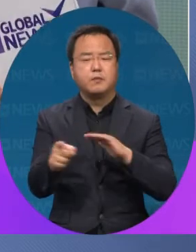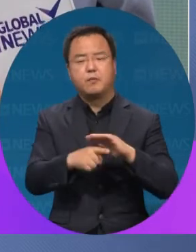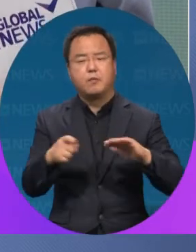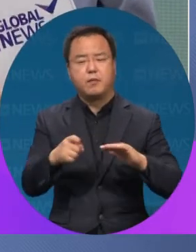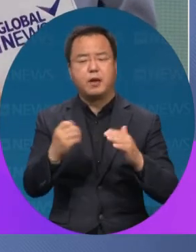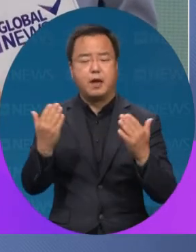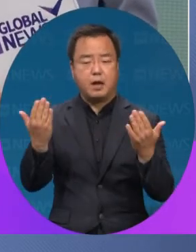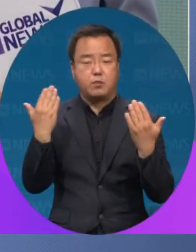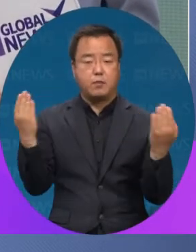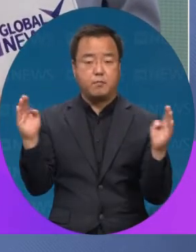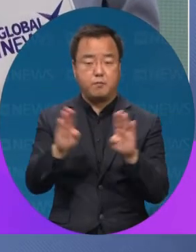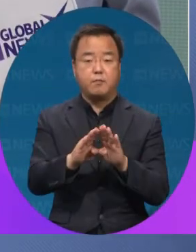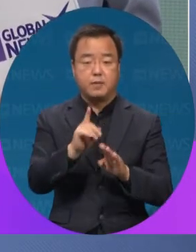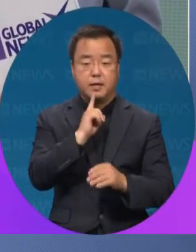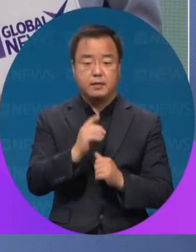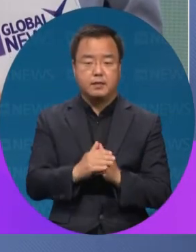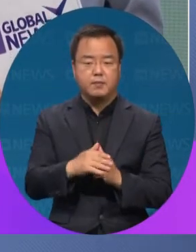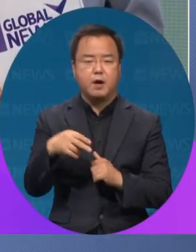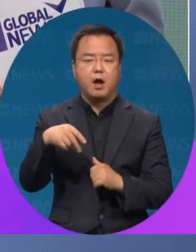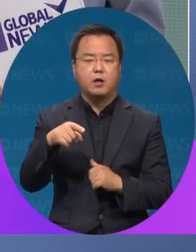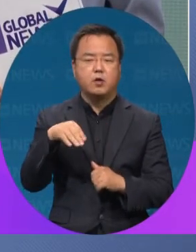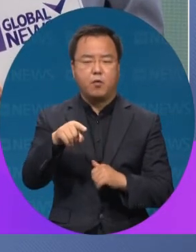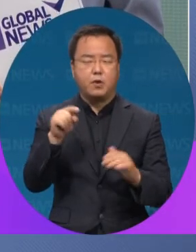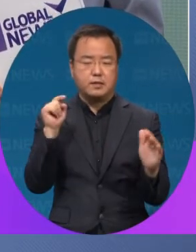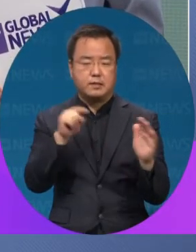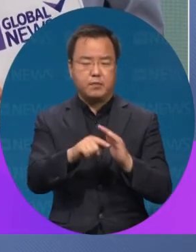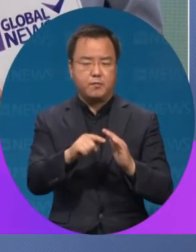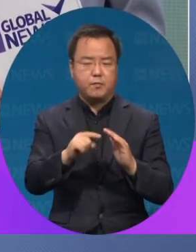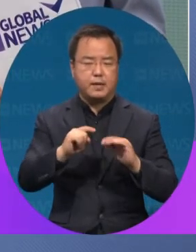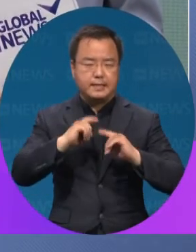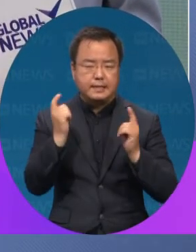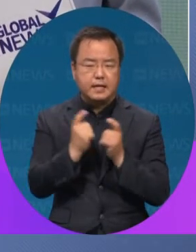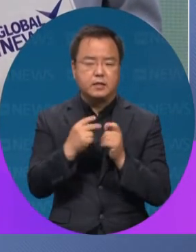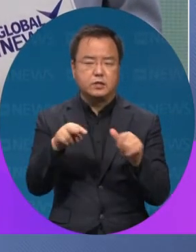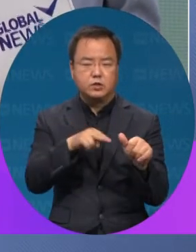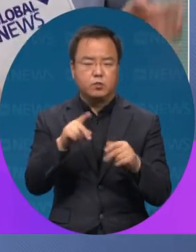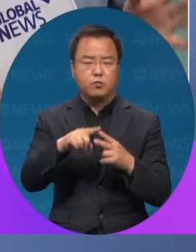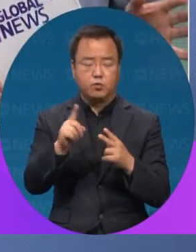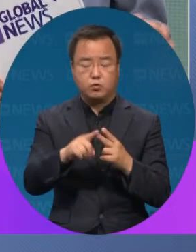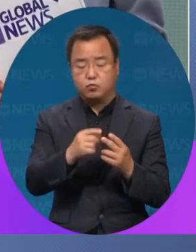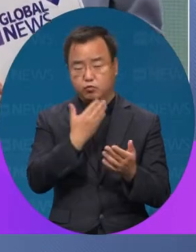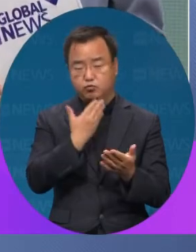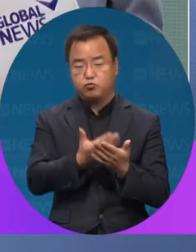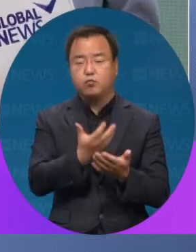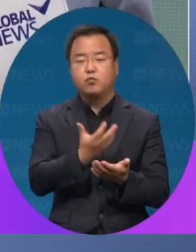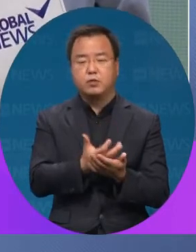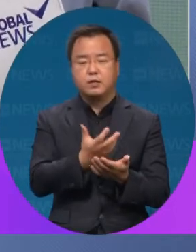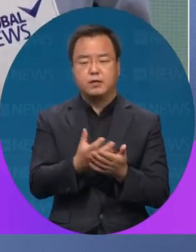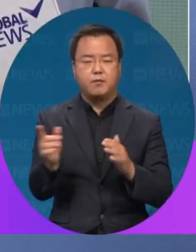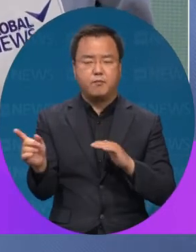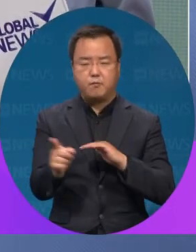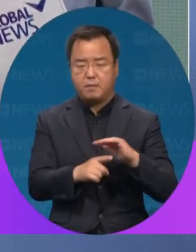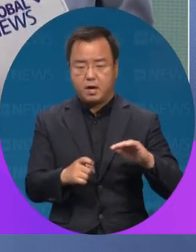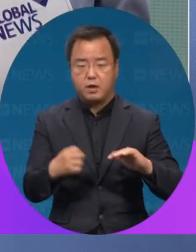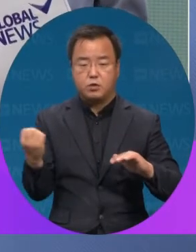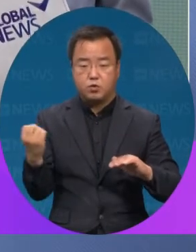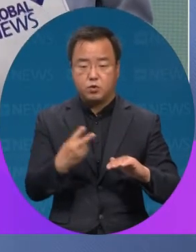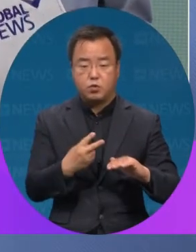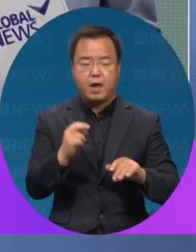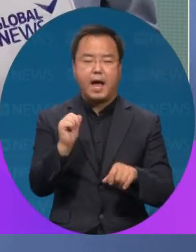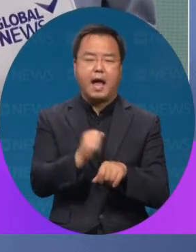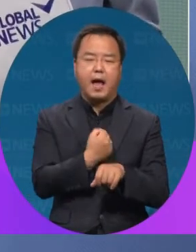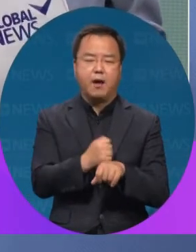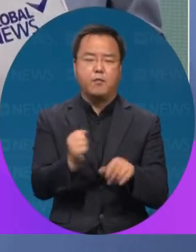전했는데요 서버 에 진입해서 이 학생들의 개인정보 등 교회 의 주요 데이터들을 훔친 것도 모자라서 이 암호